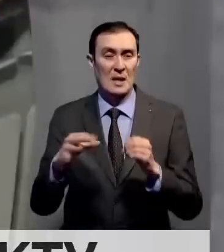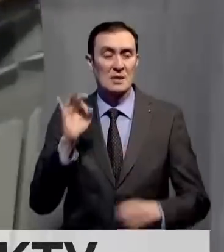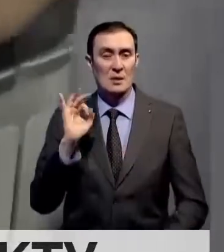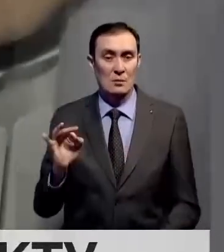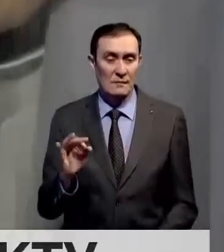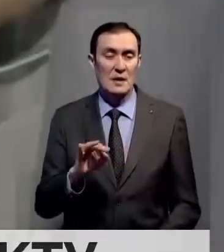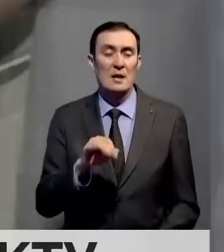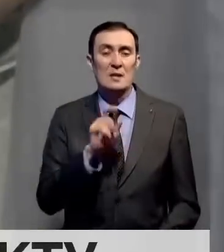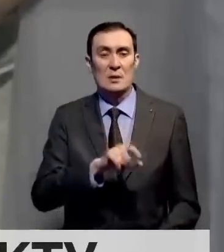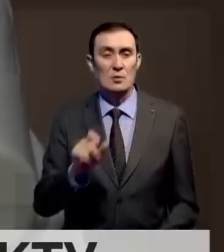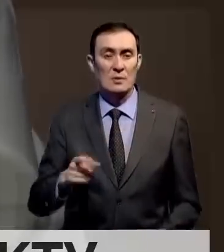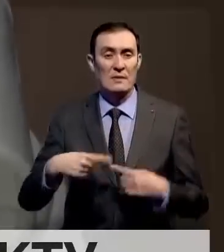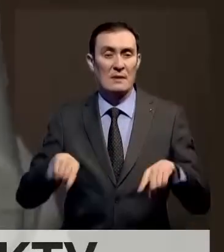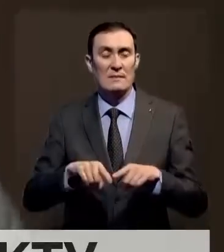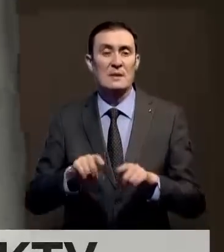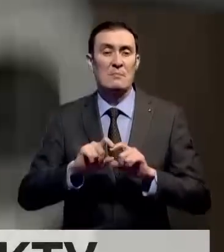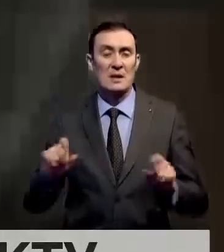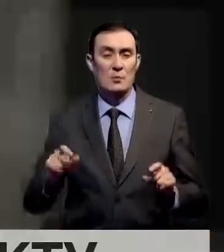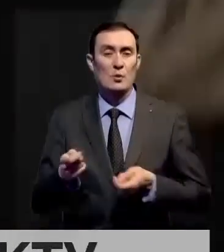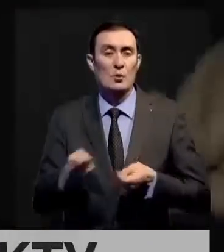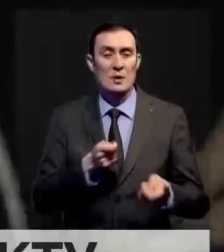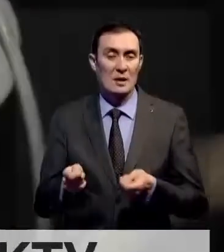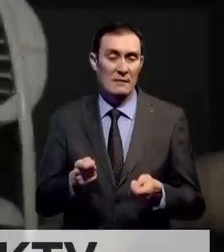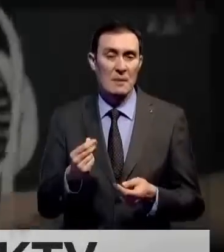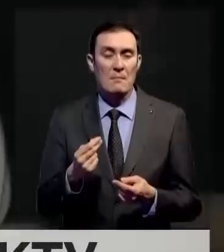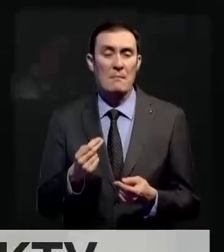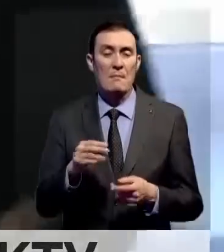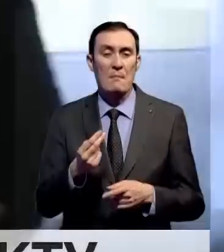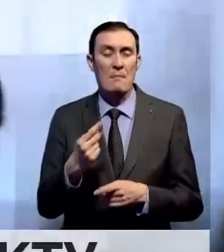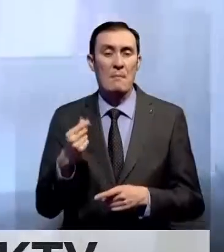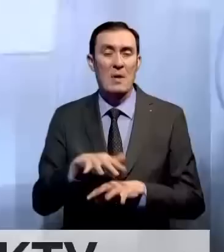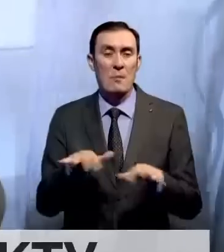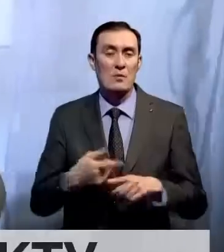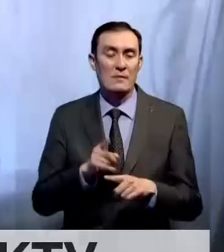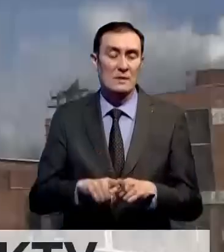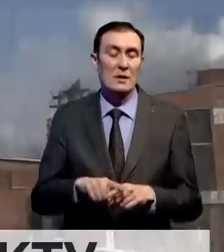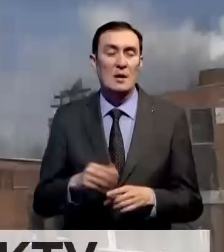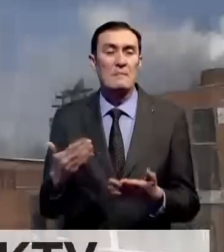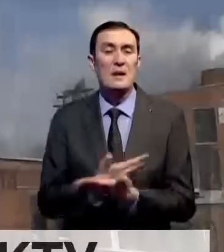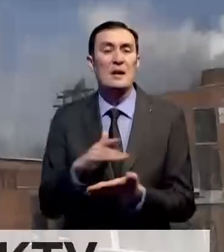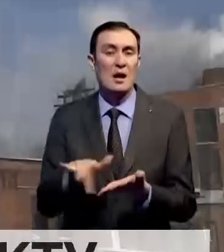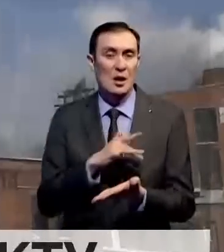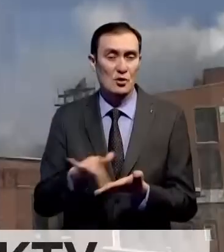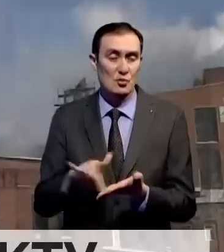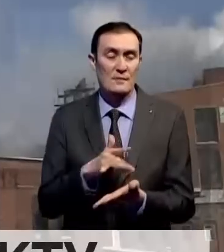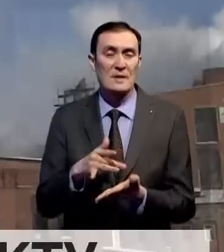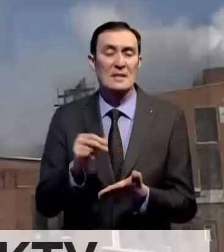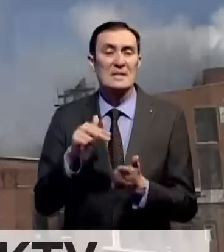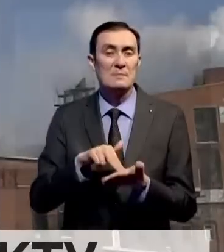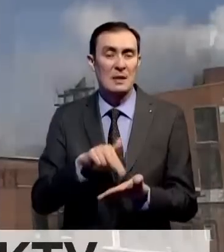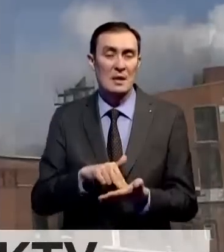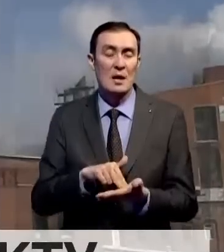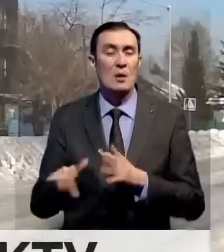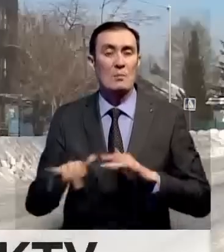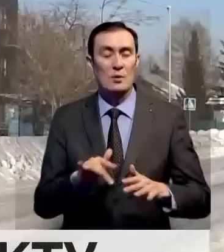15 градусов. Сотрудники регионального департамента по регулированию естественных монополий уже занялись перерасчетом тарифных смет.